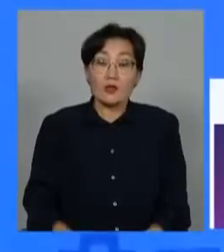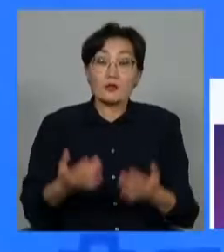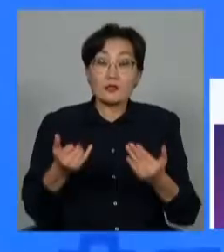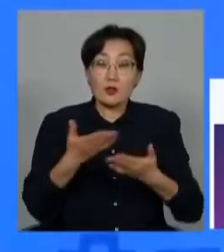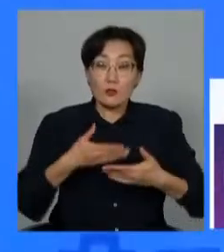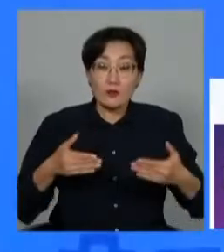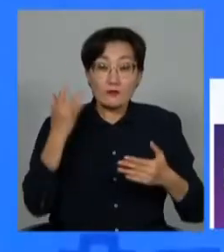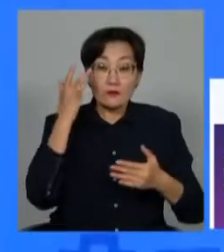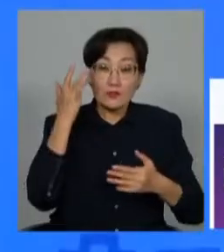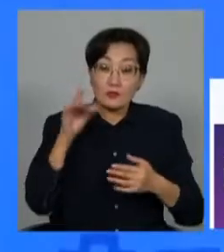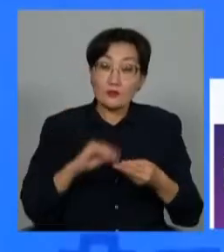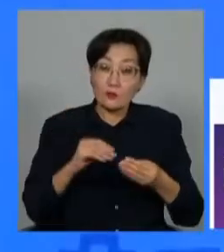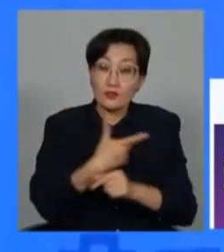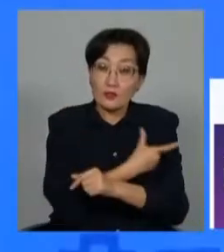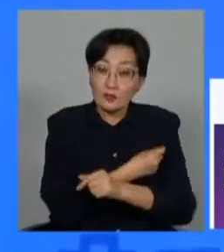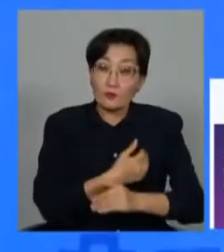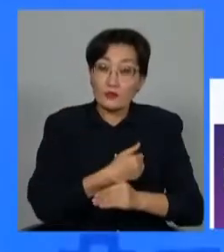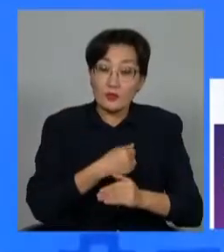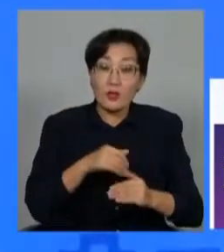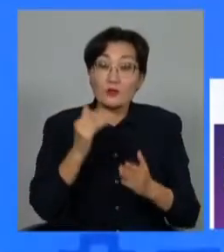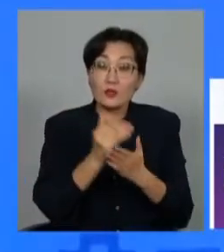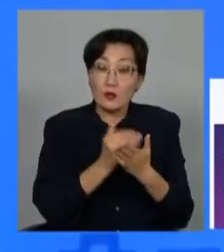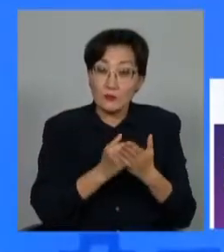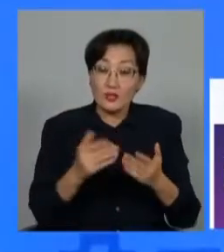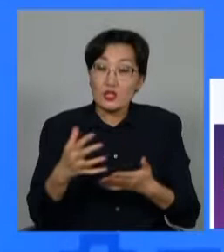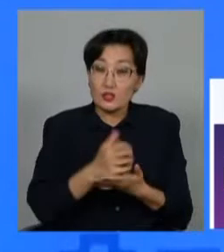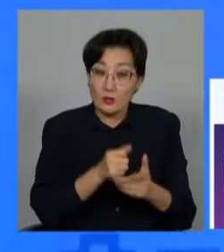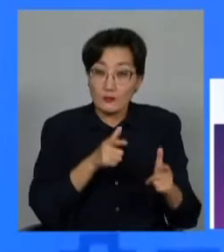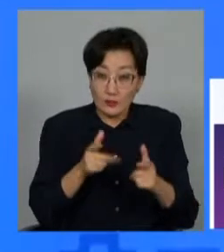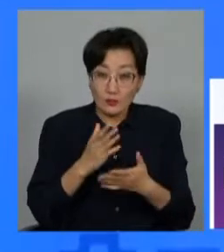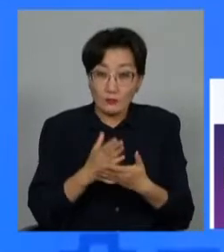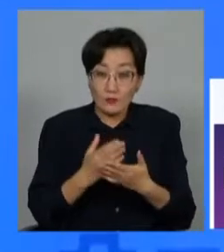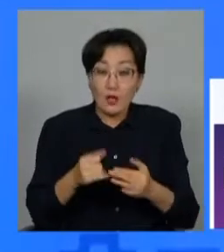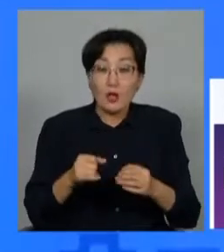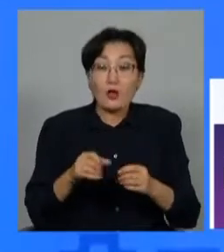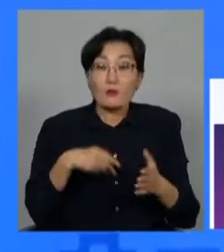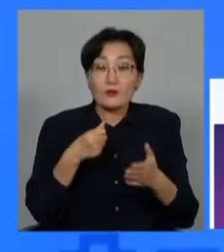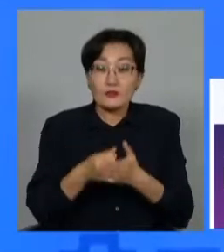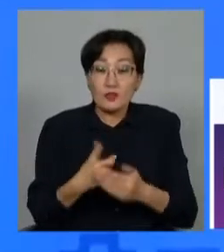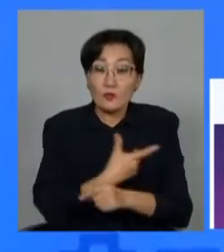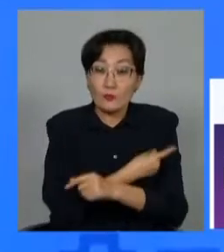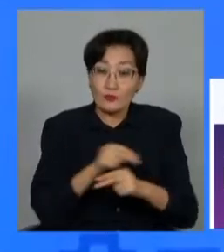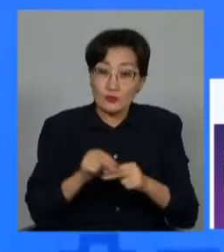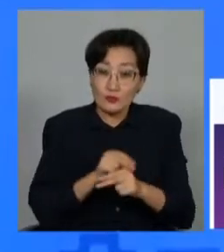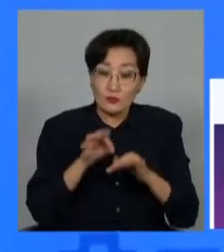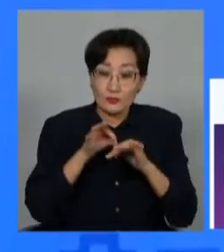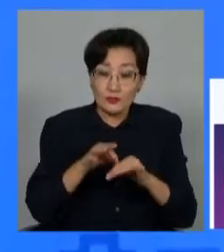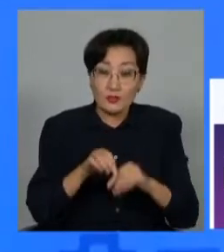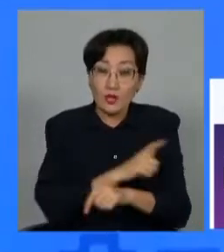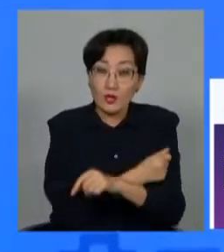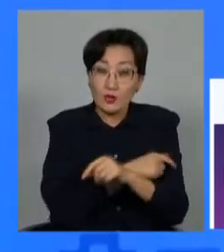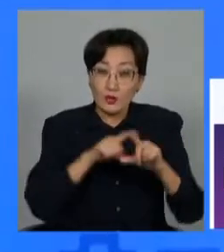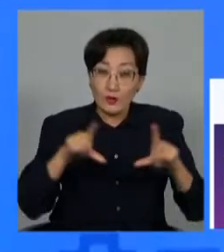біз Pfizer-мен ревакциналанғысы келетіндердің тізімін жинап жатырмыз. Одан бөлек ақылы түрде егу жұмыстары жүргізілетін